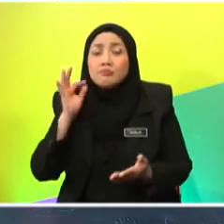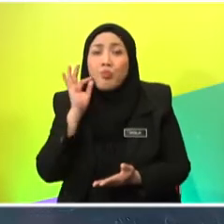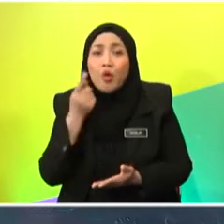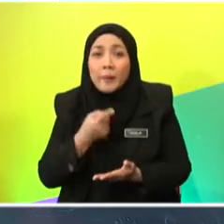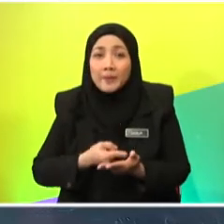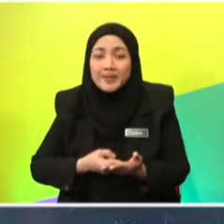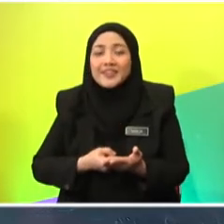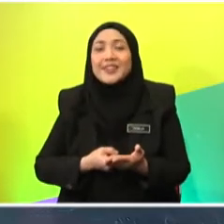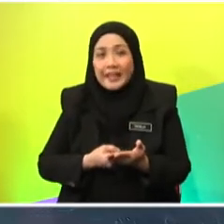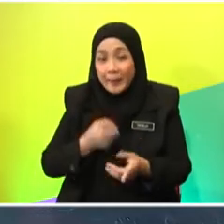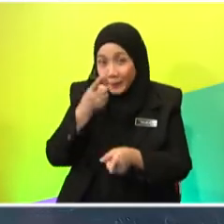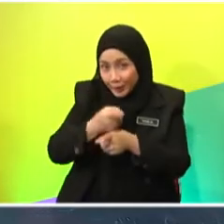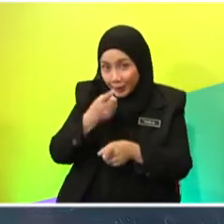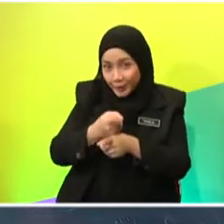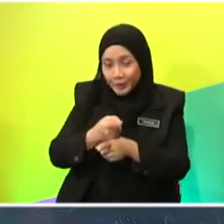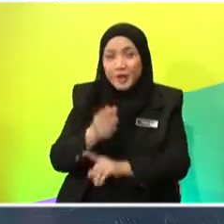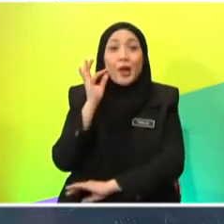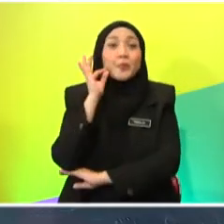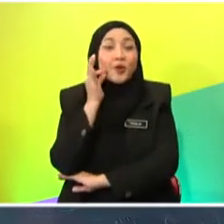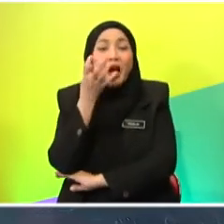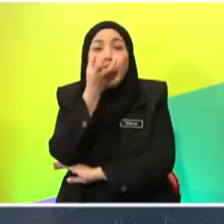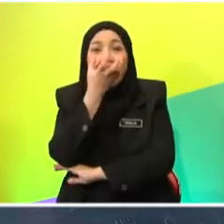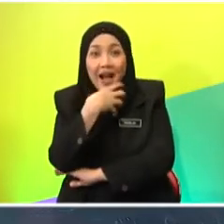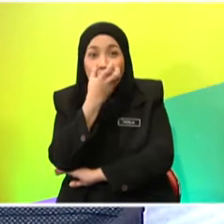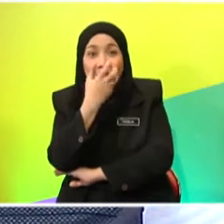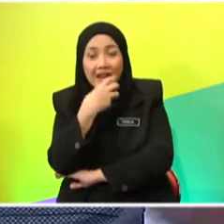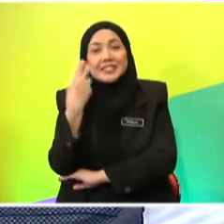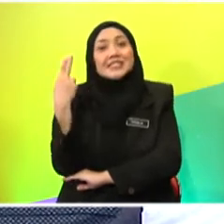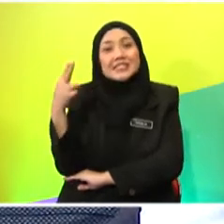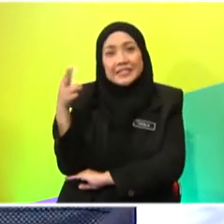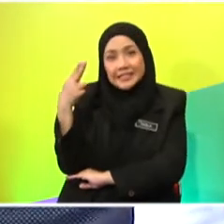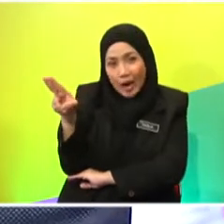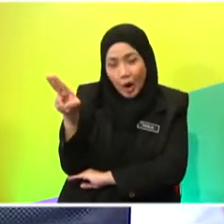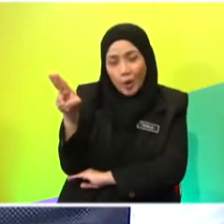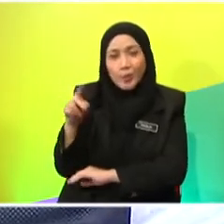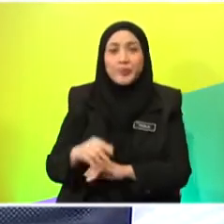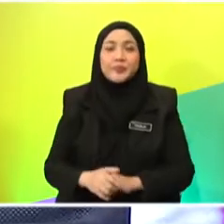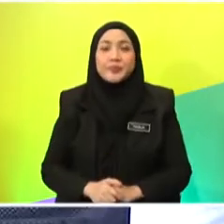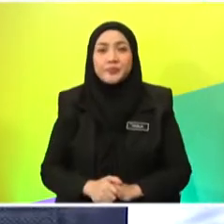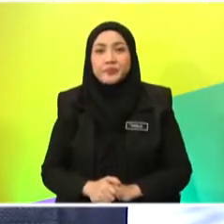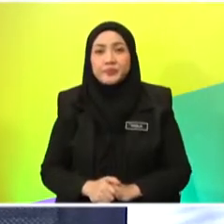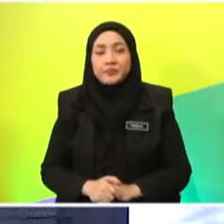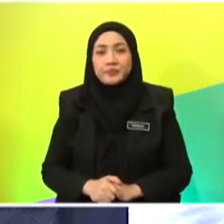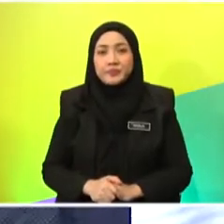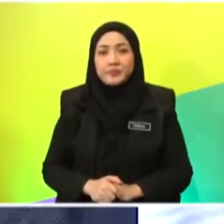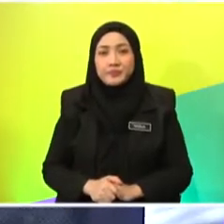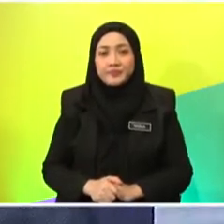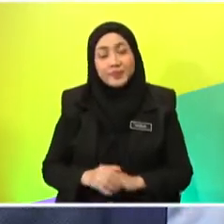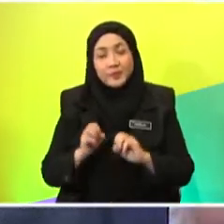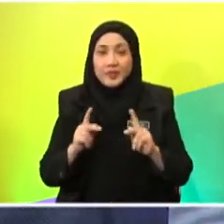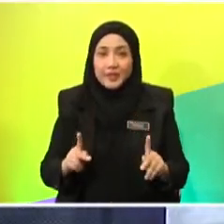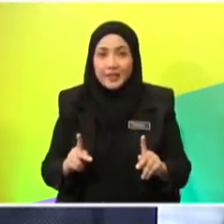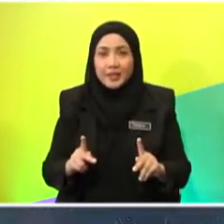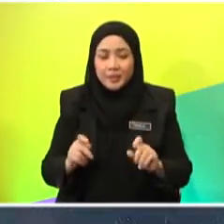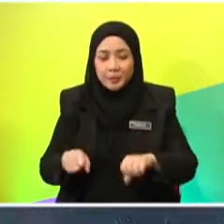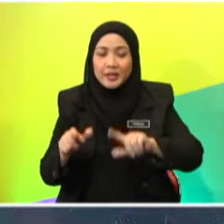ampun Ini buah fsc low level hijau apel hijau by Jack gua boleh